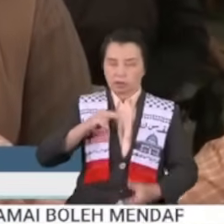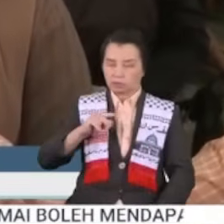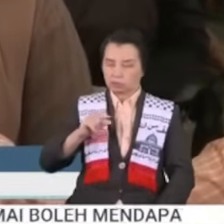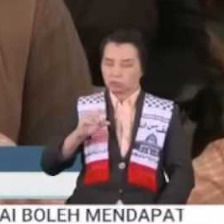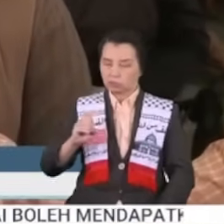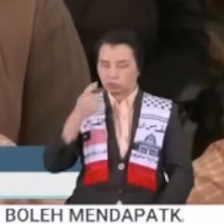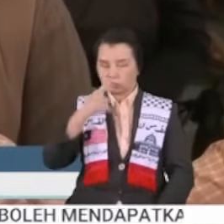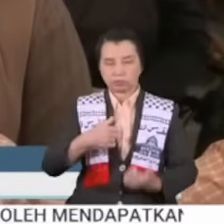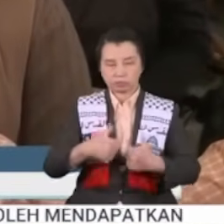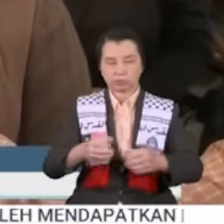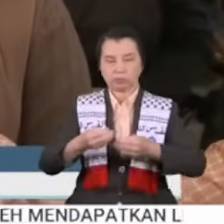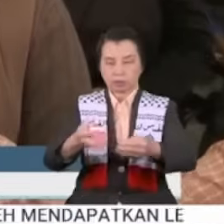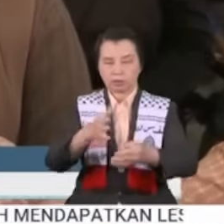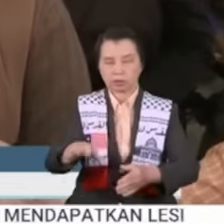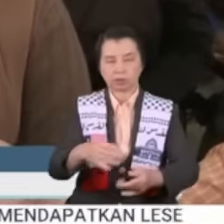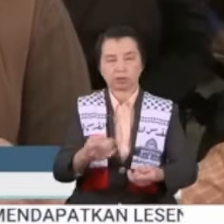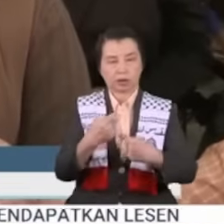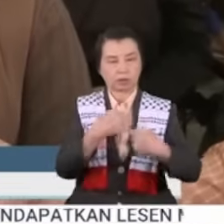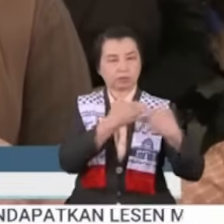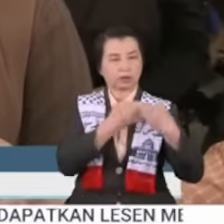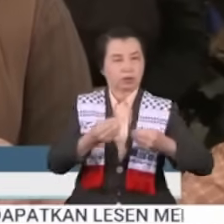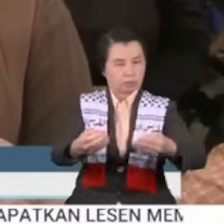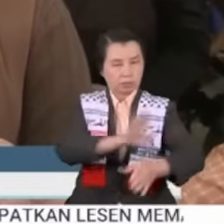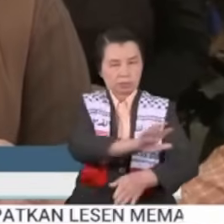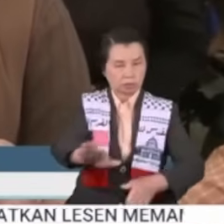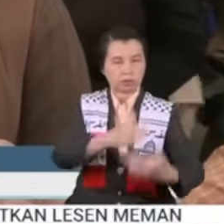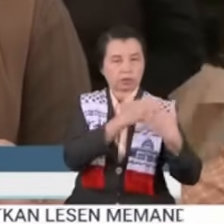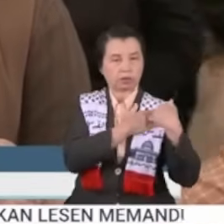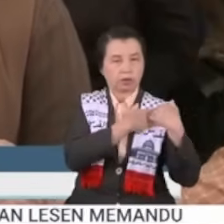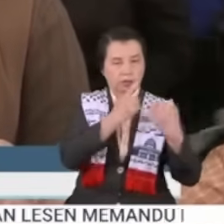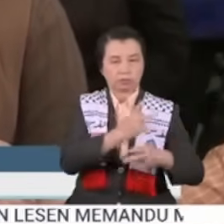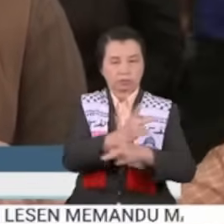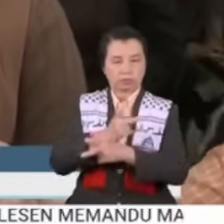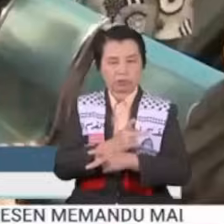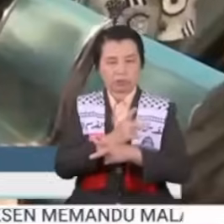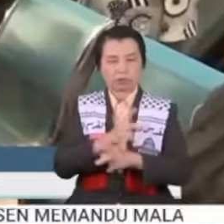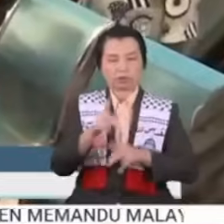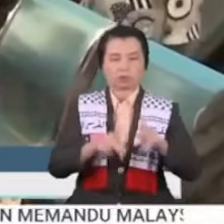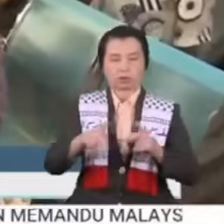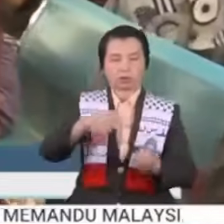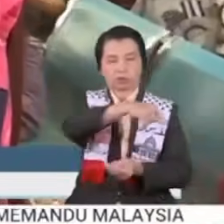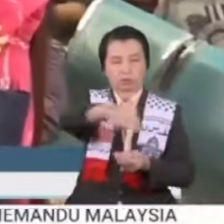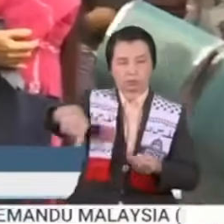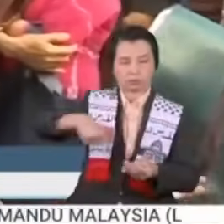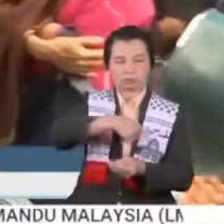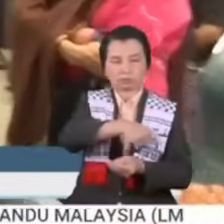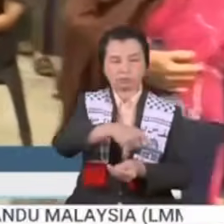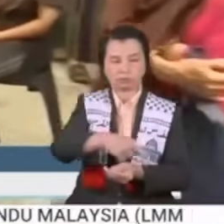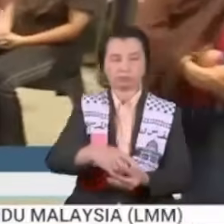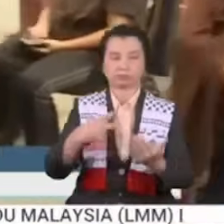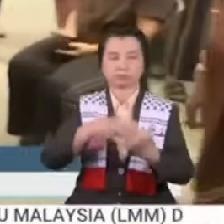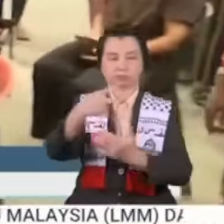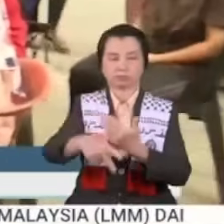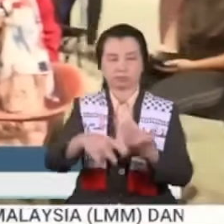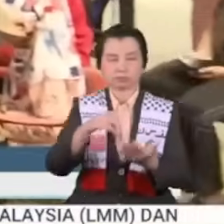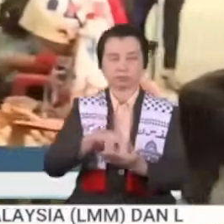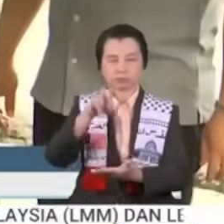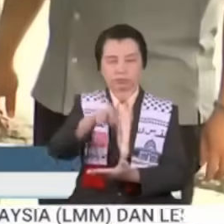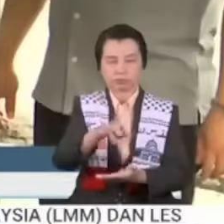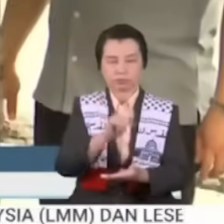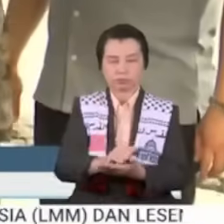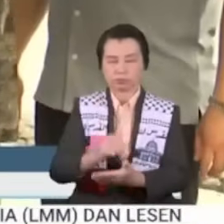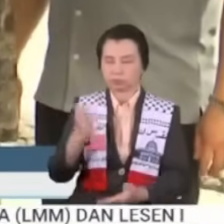untuk terus bagi dia orang ada responsibiliti untuk jaga orang sekeliling merekalah Sempena program turun Padang ini